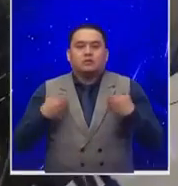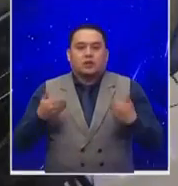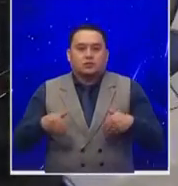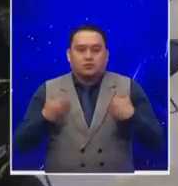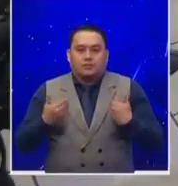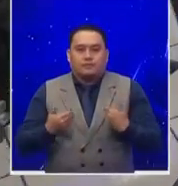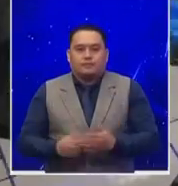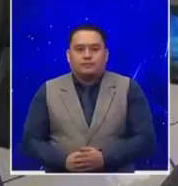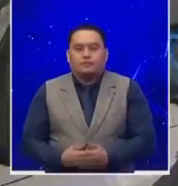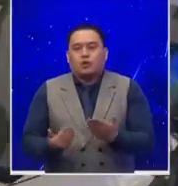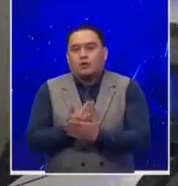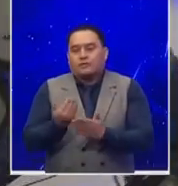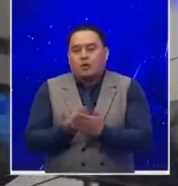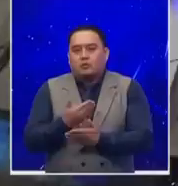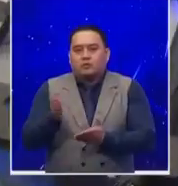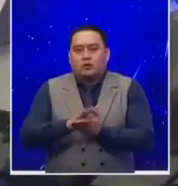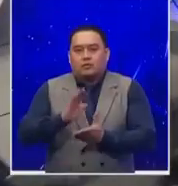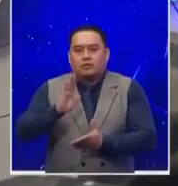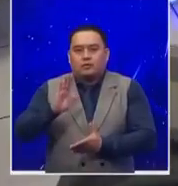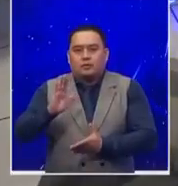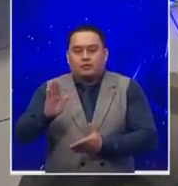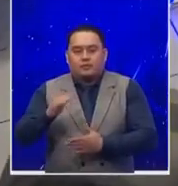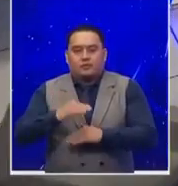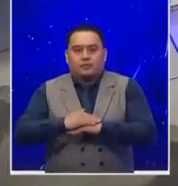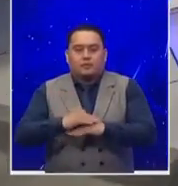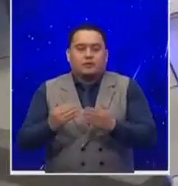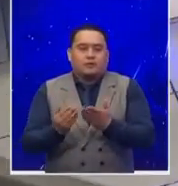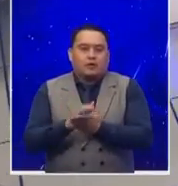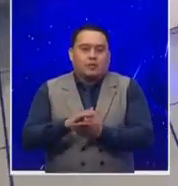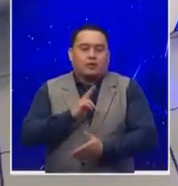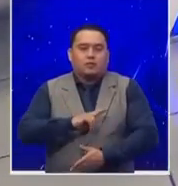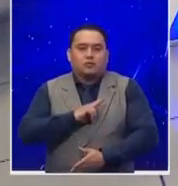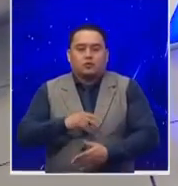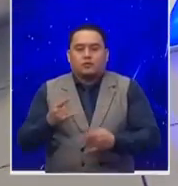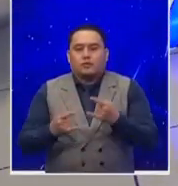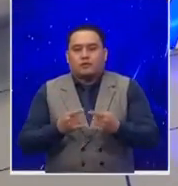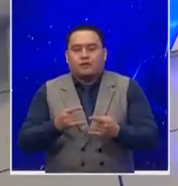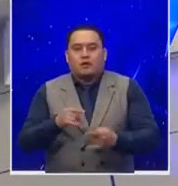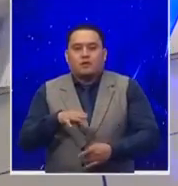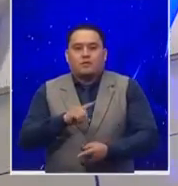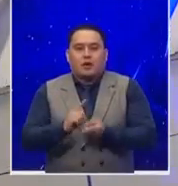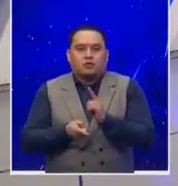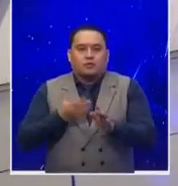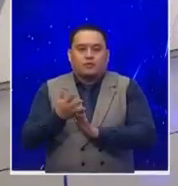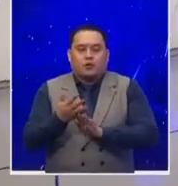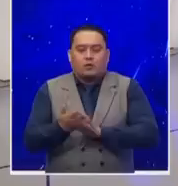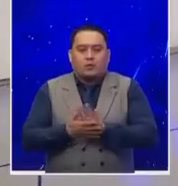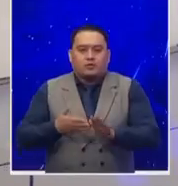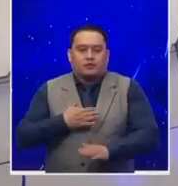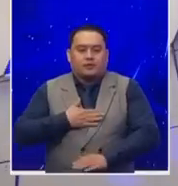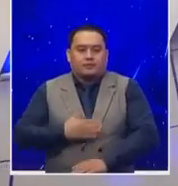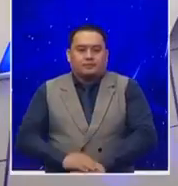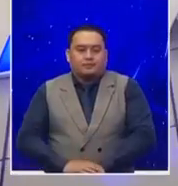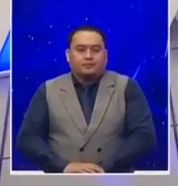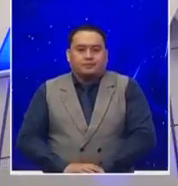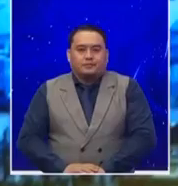Здравствуйте. В эфире телеканала ЖТСУ выпуск вечерних новостей. В студии работает Гульмира Тимиргалиева, сурдоперевод обеспечивает Марат Джумабеков.